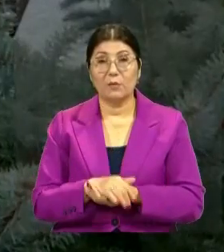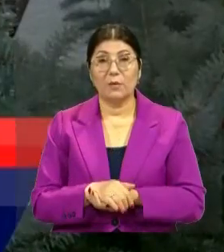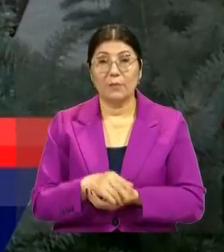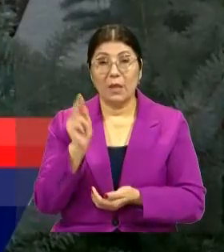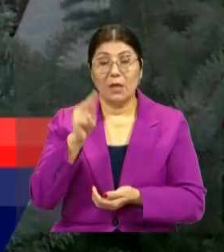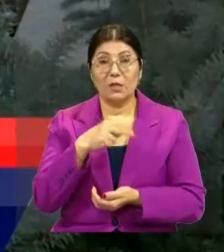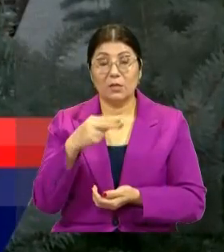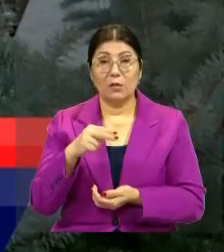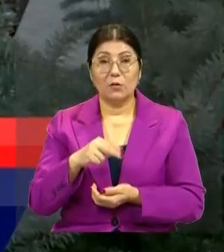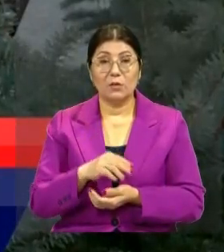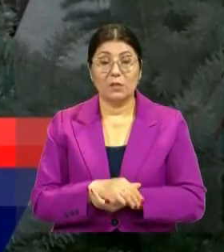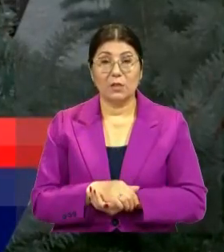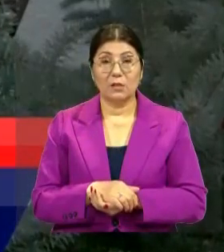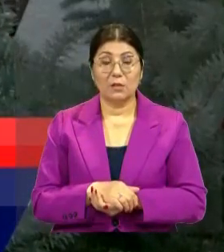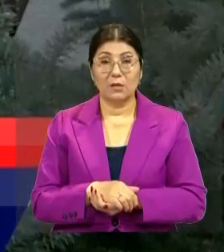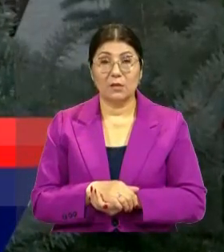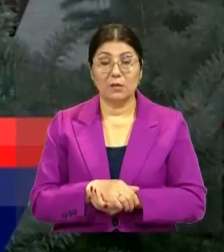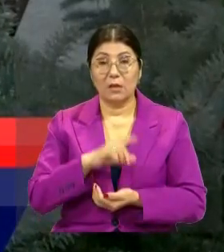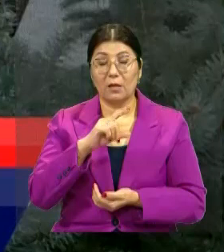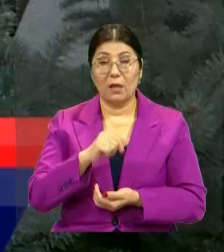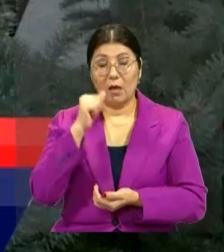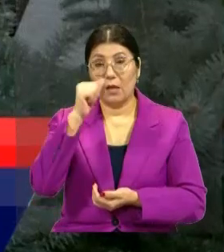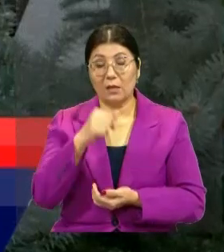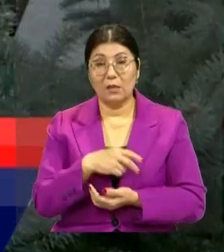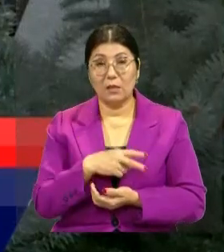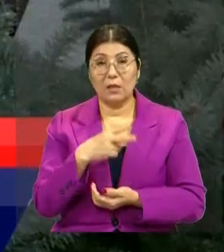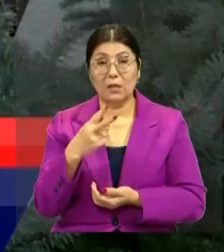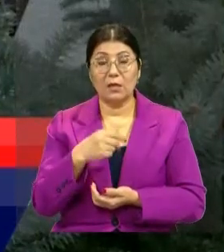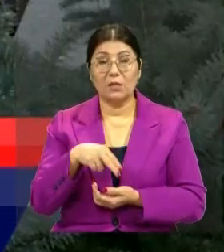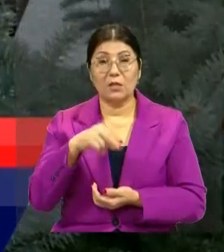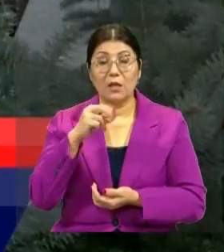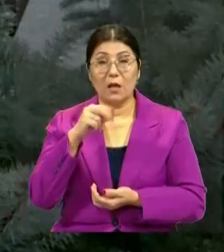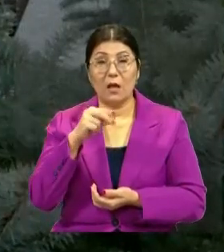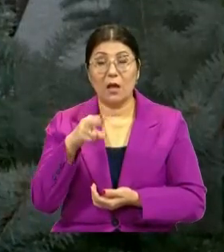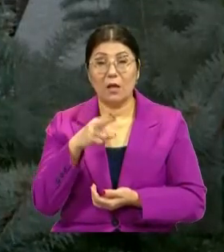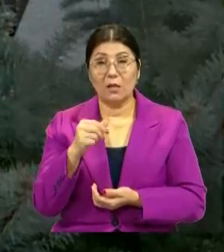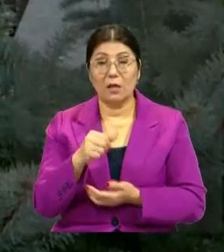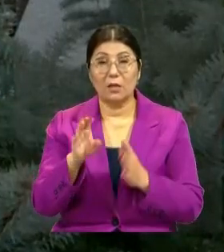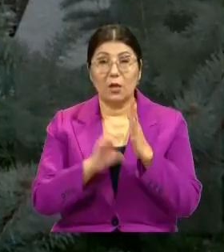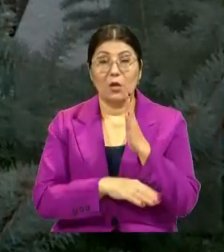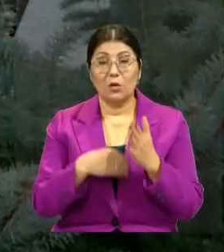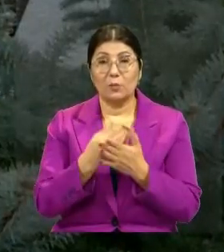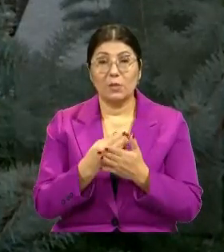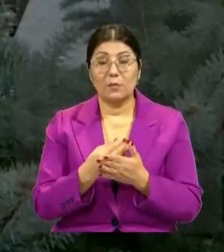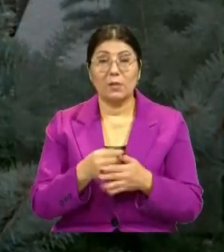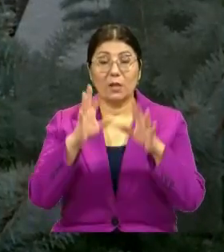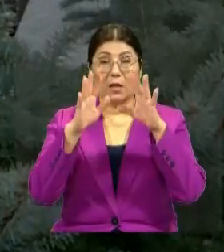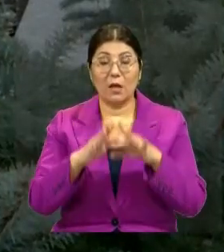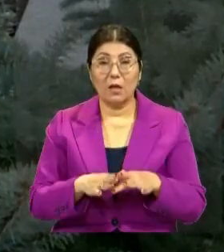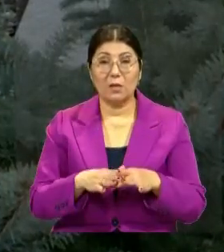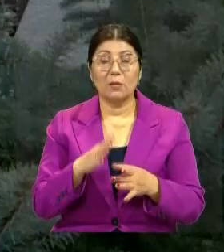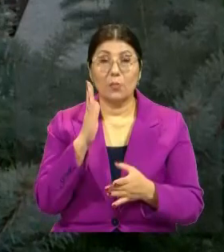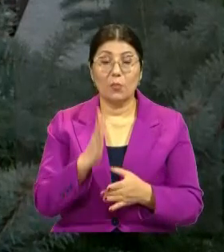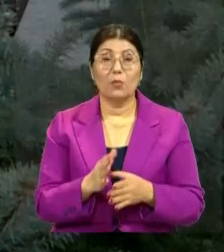айында бірінші декадасында және екінші декаданың соңында, үшінші декадада қар жауы және де бұрқасын